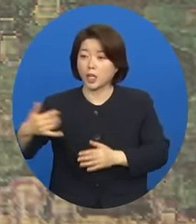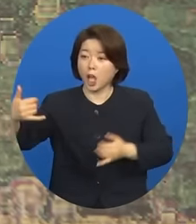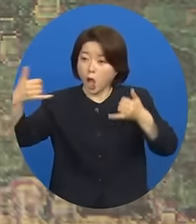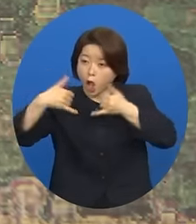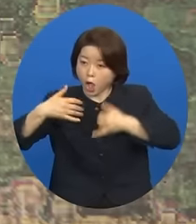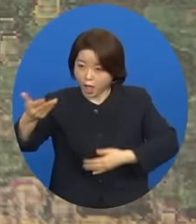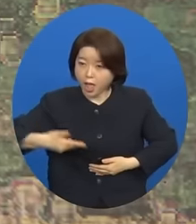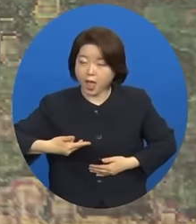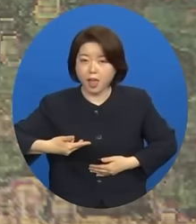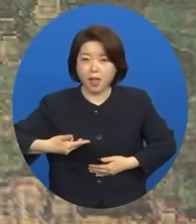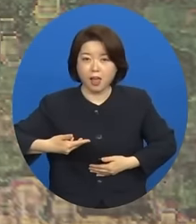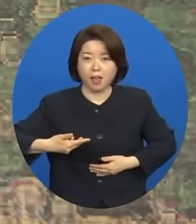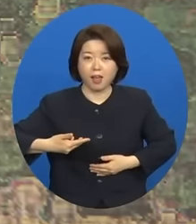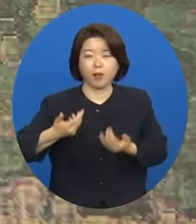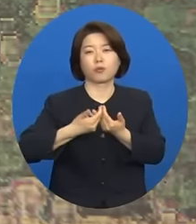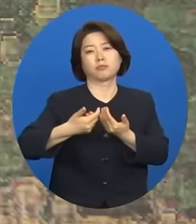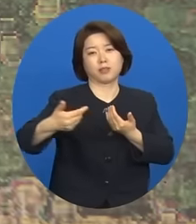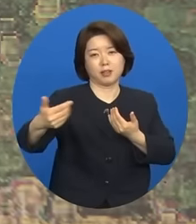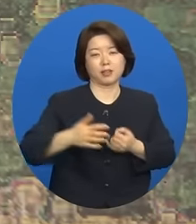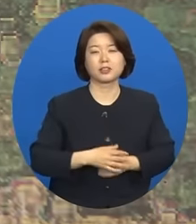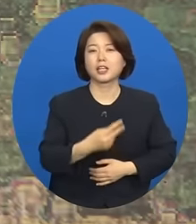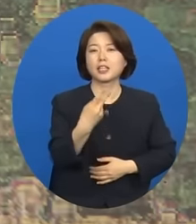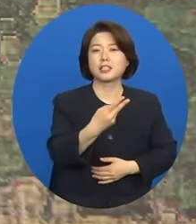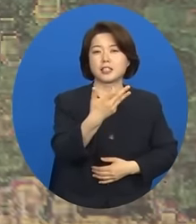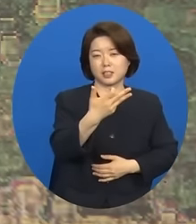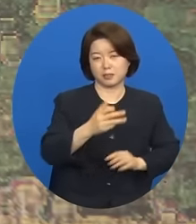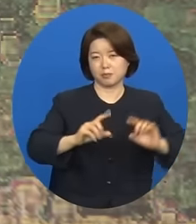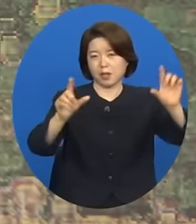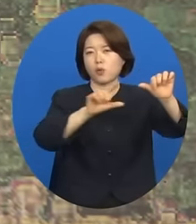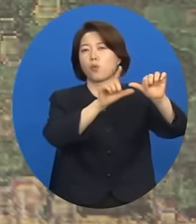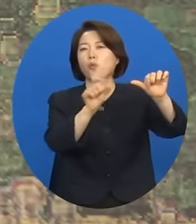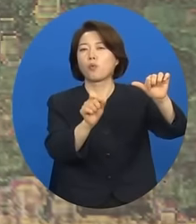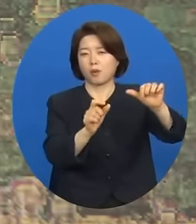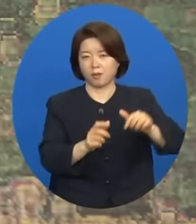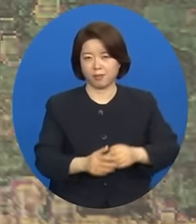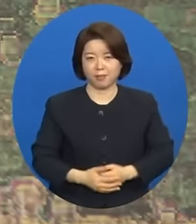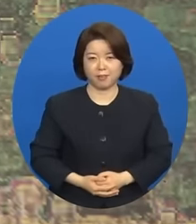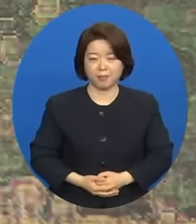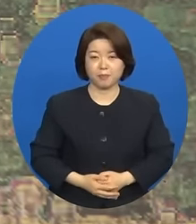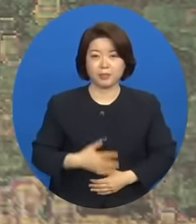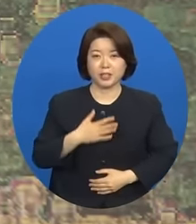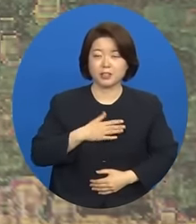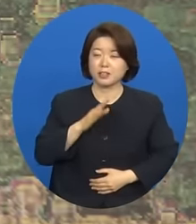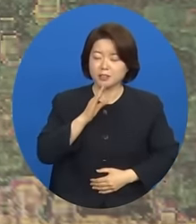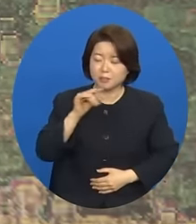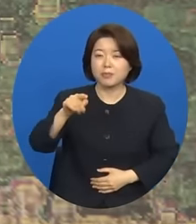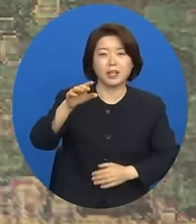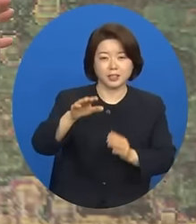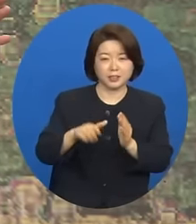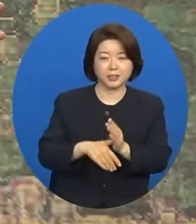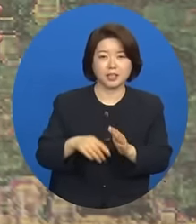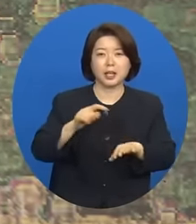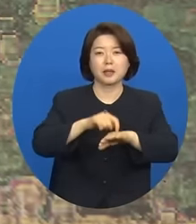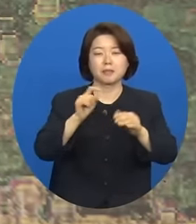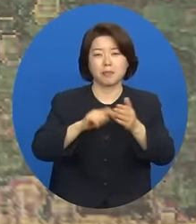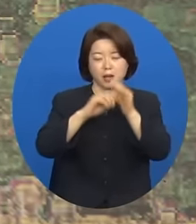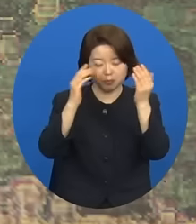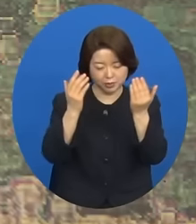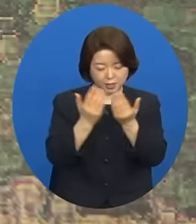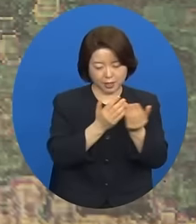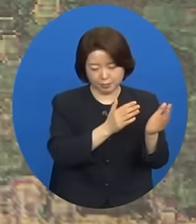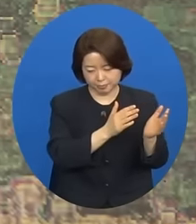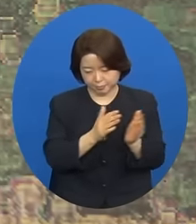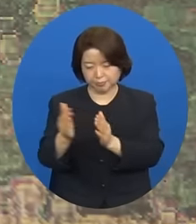이제 가셨습니다. 그게 2018년 5월입니다. 저는 정말 그때 이제 마음을 다 정리한